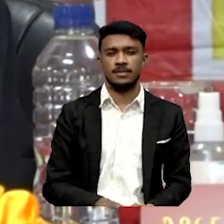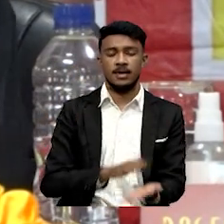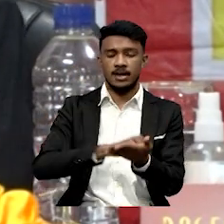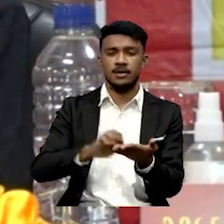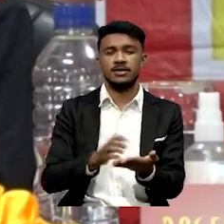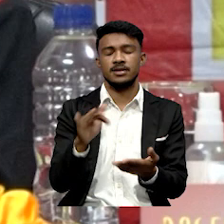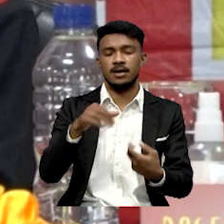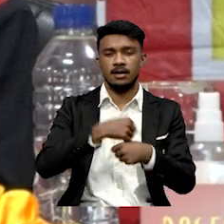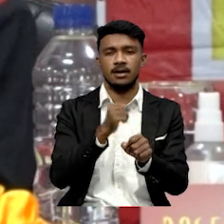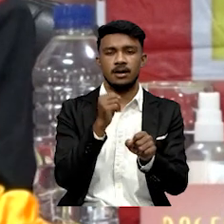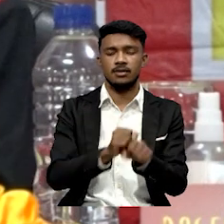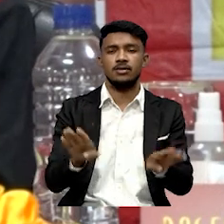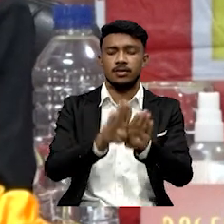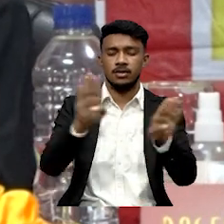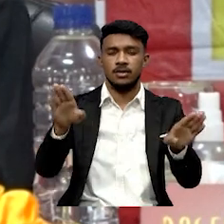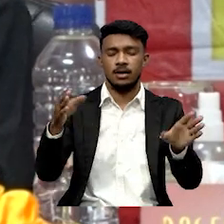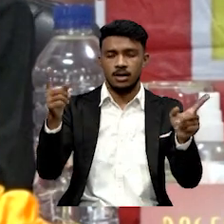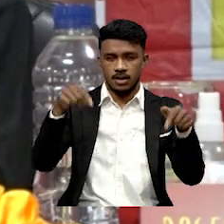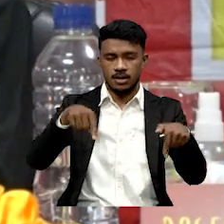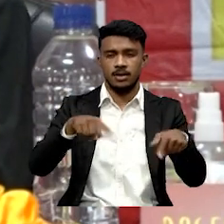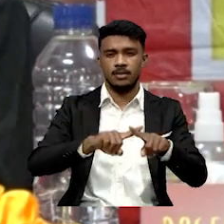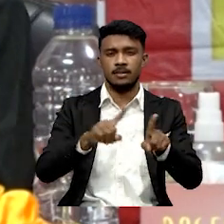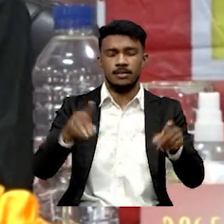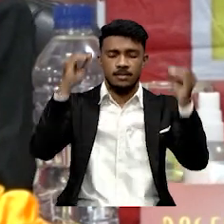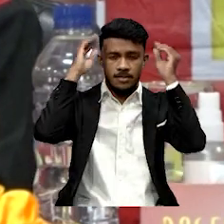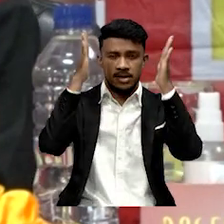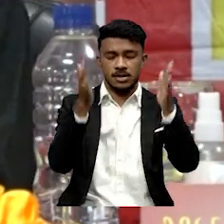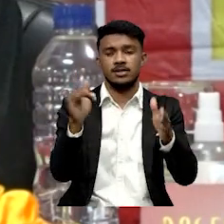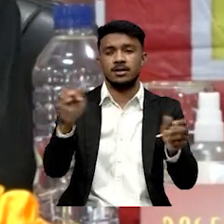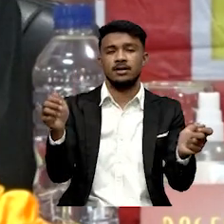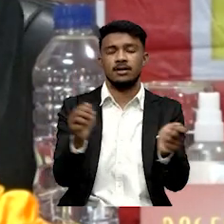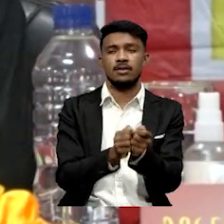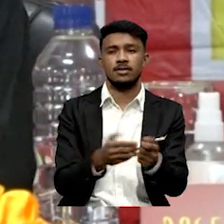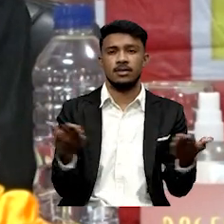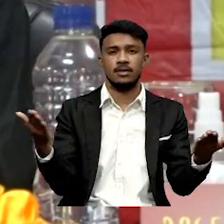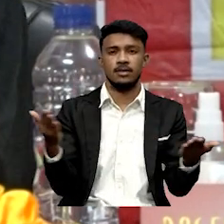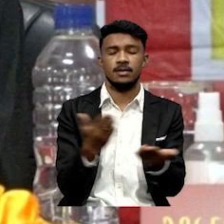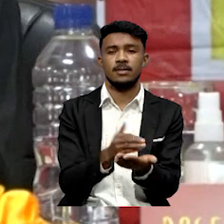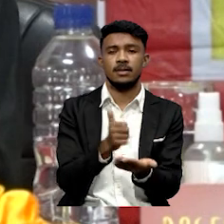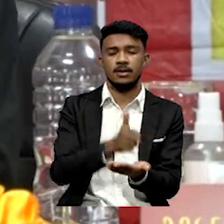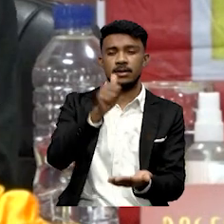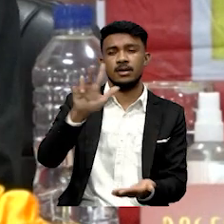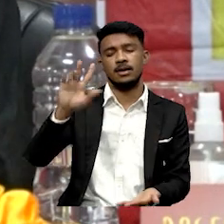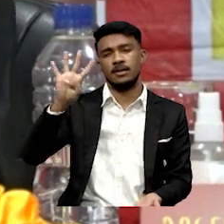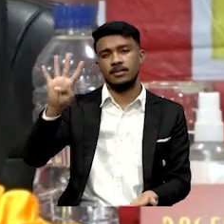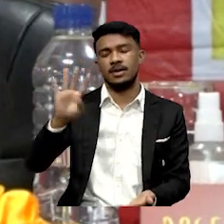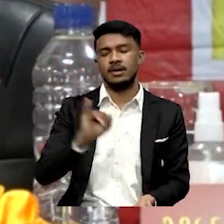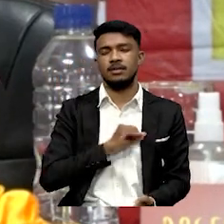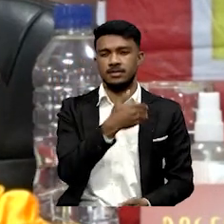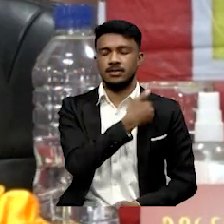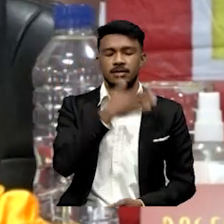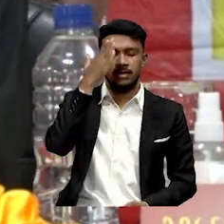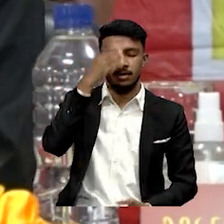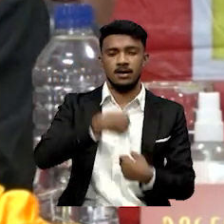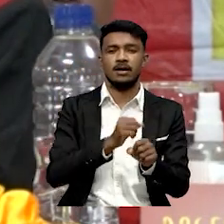sir halo sir di gradasal ite. Mestri sir beho tiga ketika rapat pada halo gradasal.